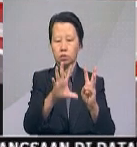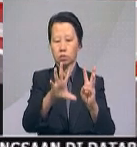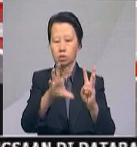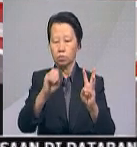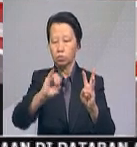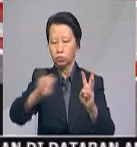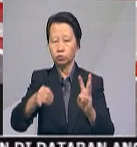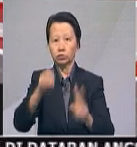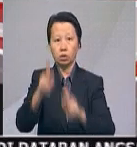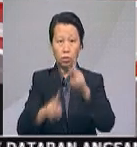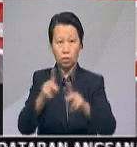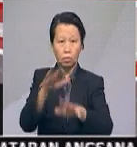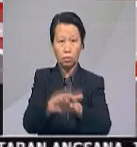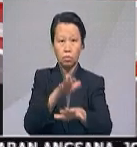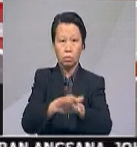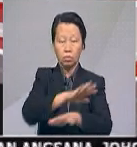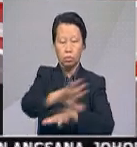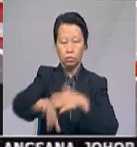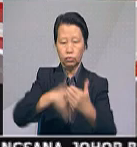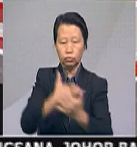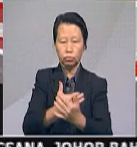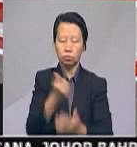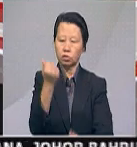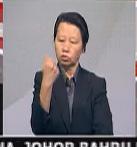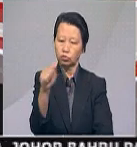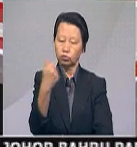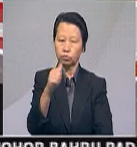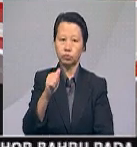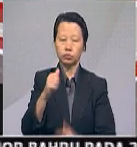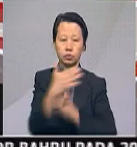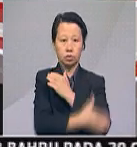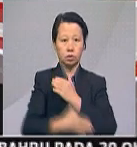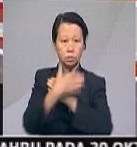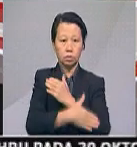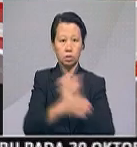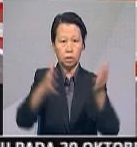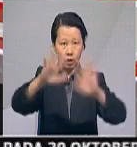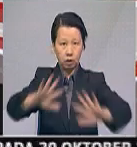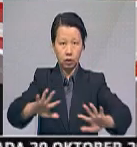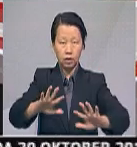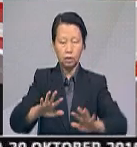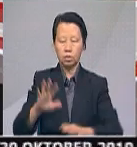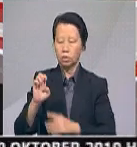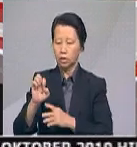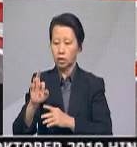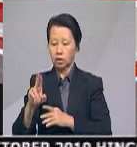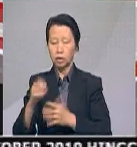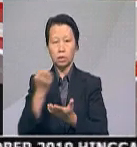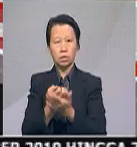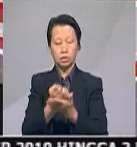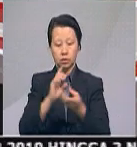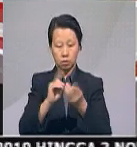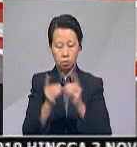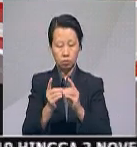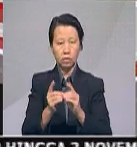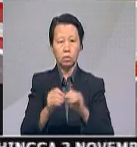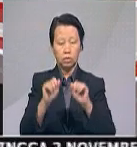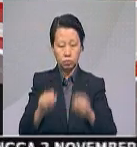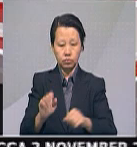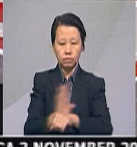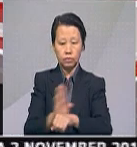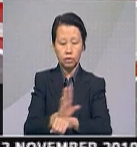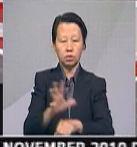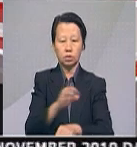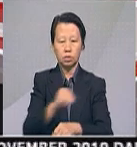juta populasi di kesemua 10 negara anggota. Ia terutamanya dalam era ekonomi digital yang bukan sahaja perniagaan